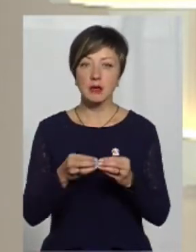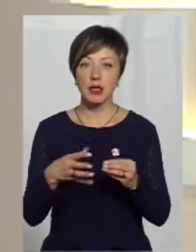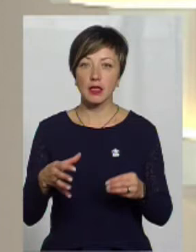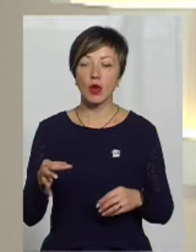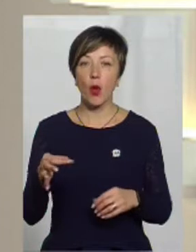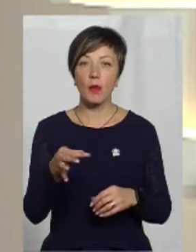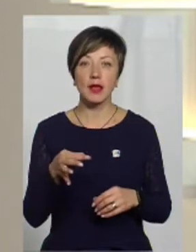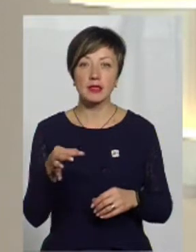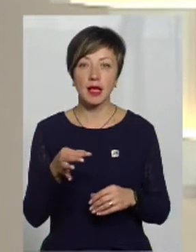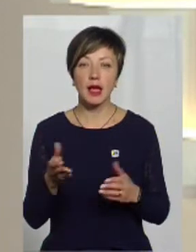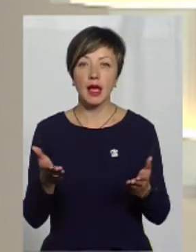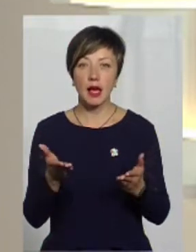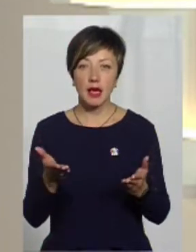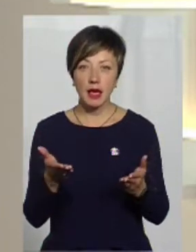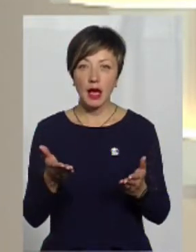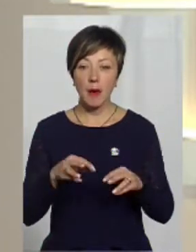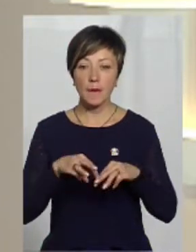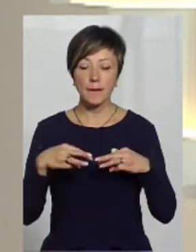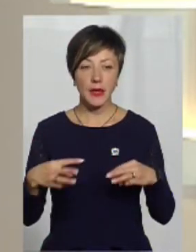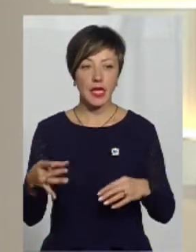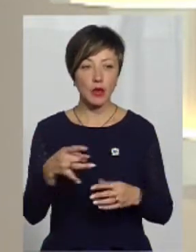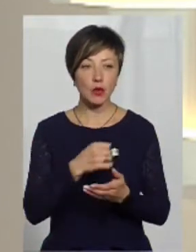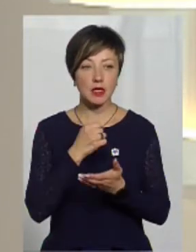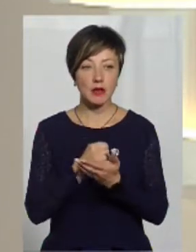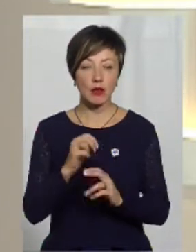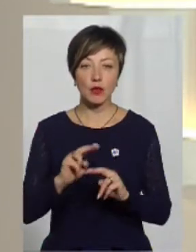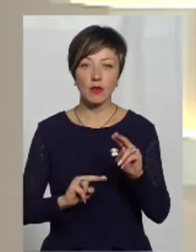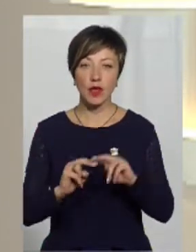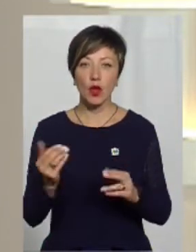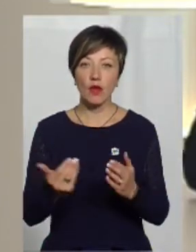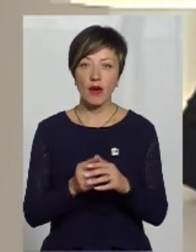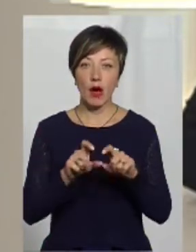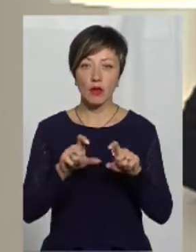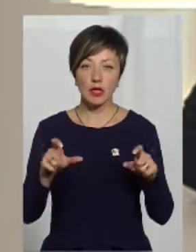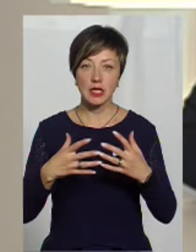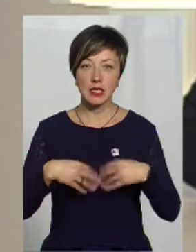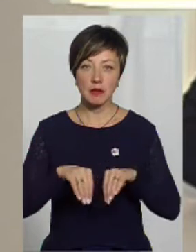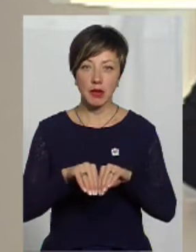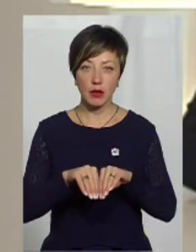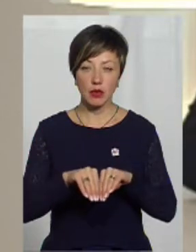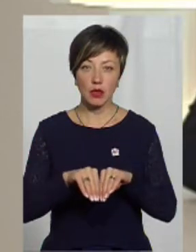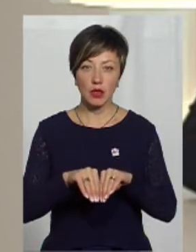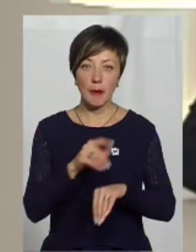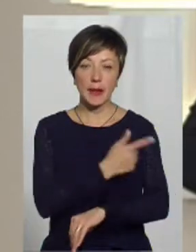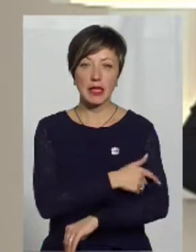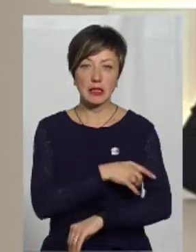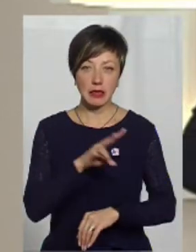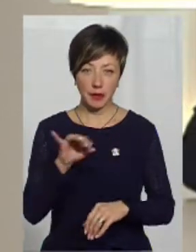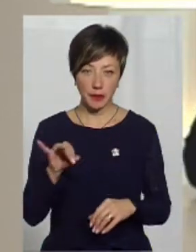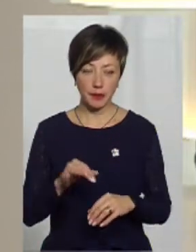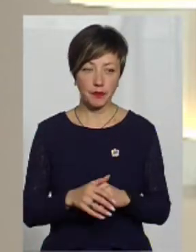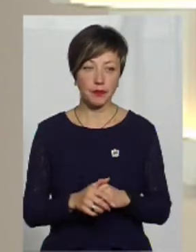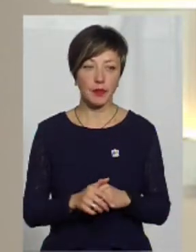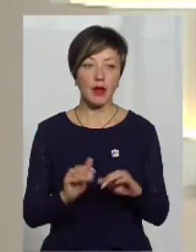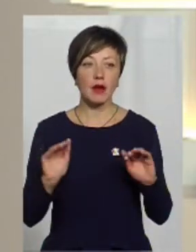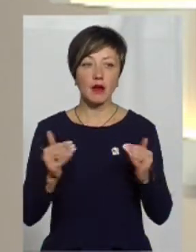15 областей, в яких Мінрегіону затвердило будівництво нових амбулаторій сімейної медицини